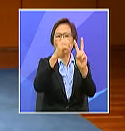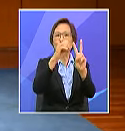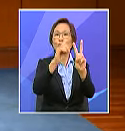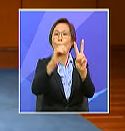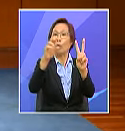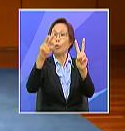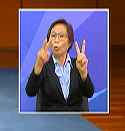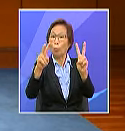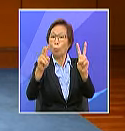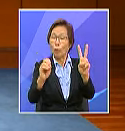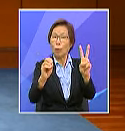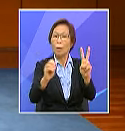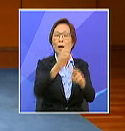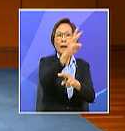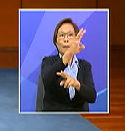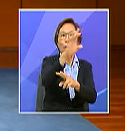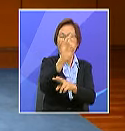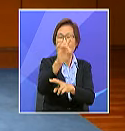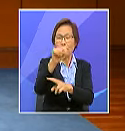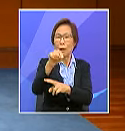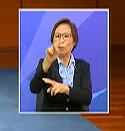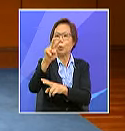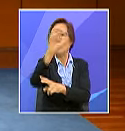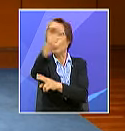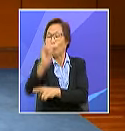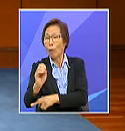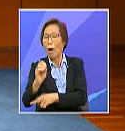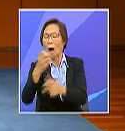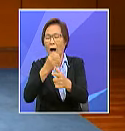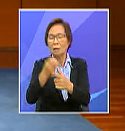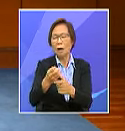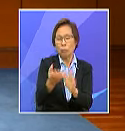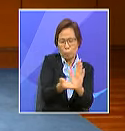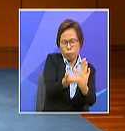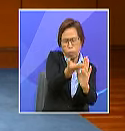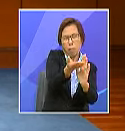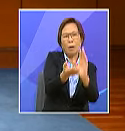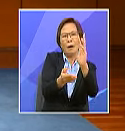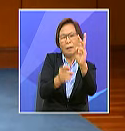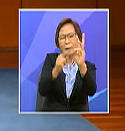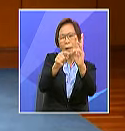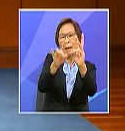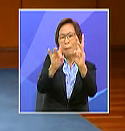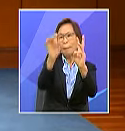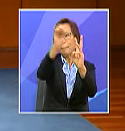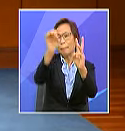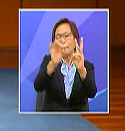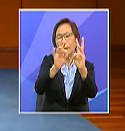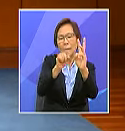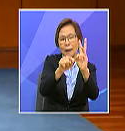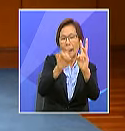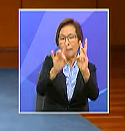seramai as sebanyak 6082 protoz ataupun peningkatan sebanyak 6088